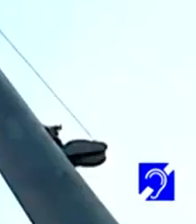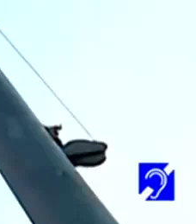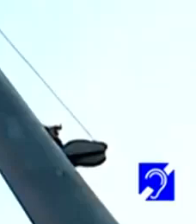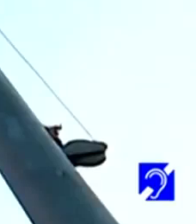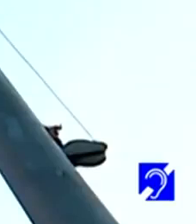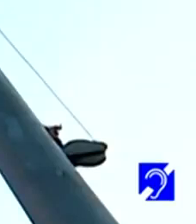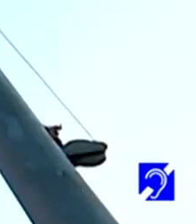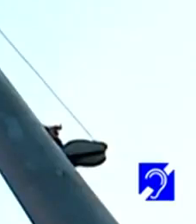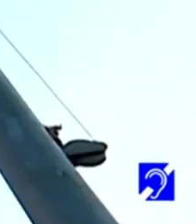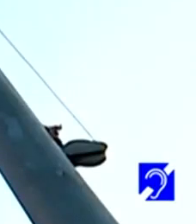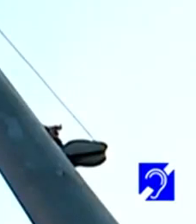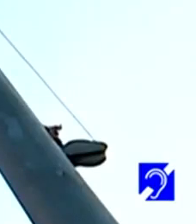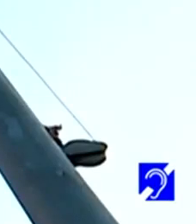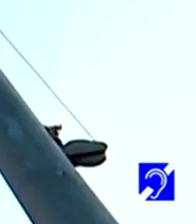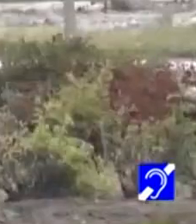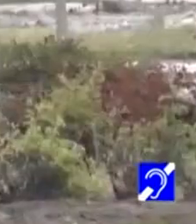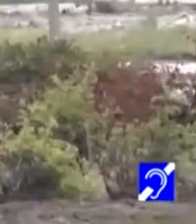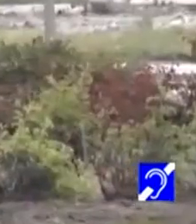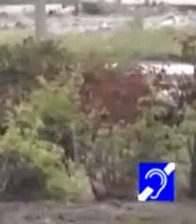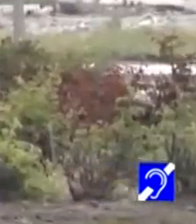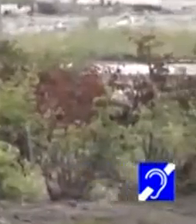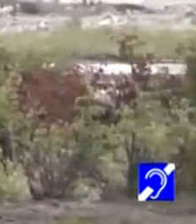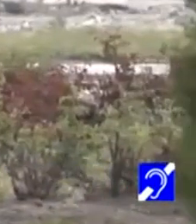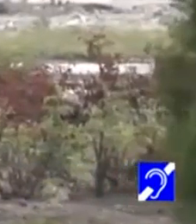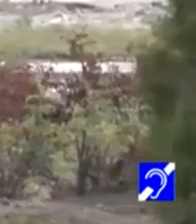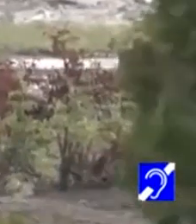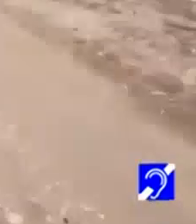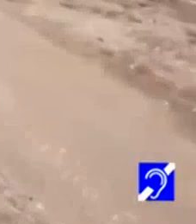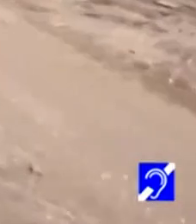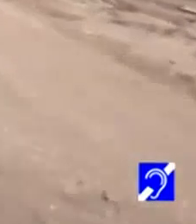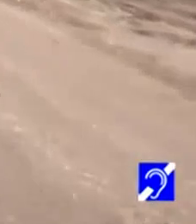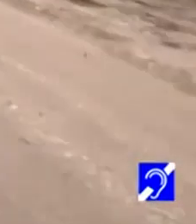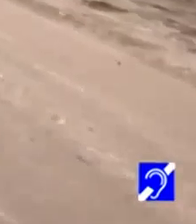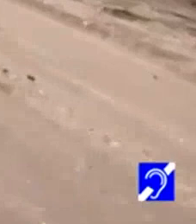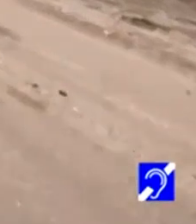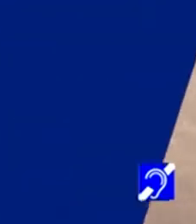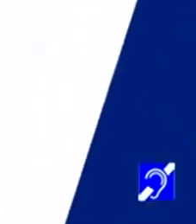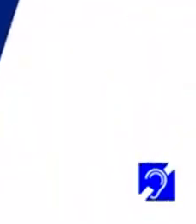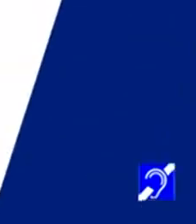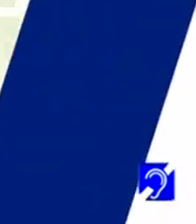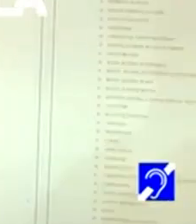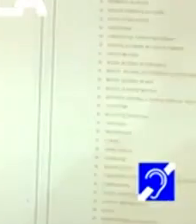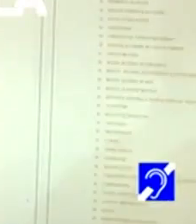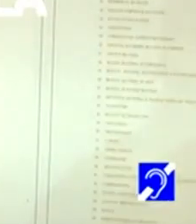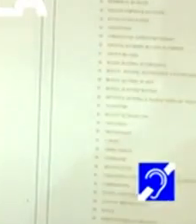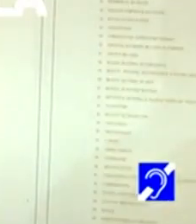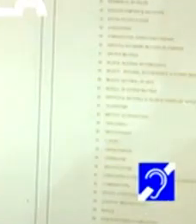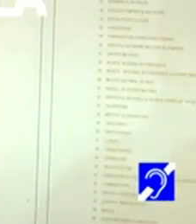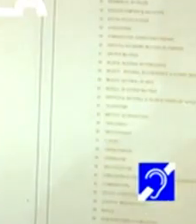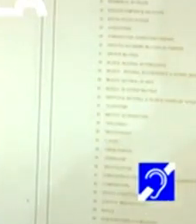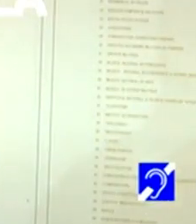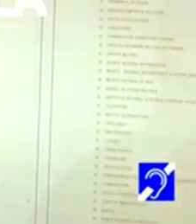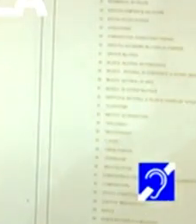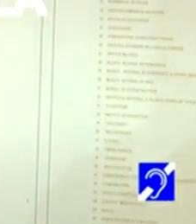Apărării de la Chișinău nu remarcă deocamdată un risc de extindere a războiului pe teritoriul Republicii Moldova.